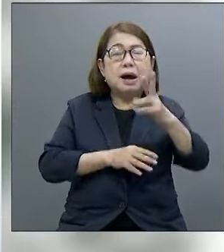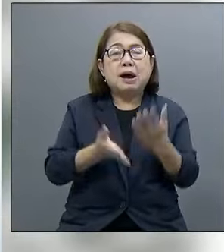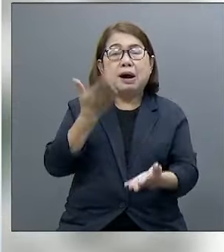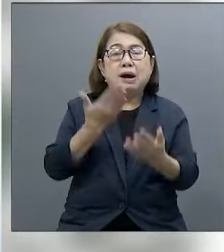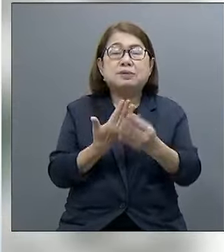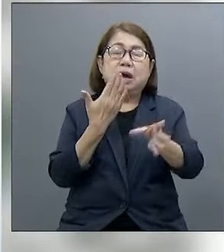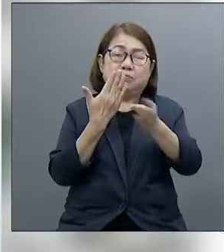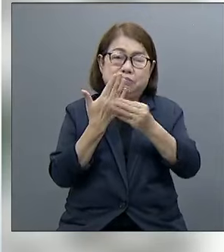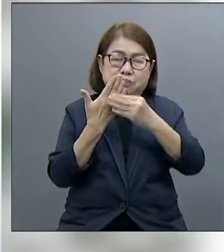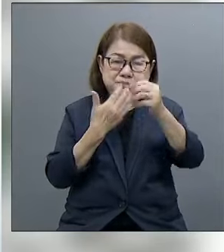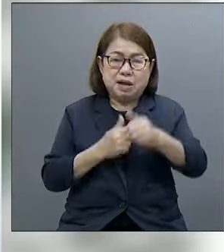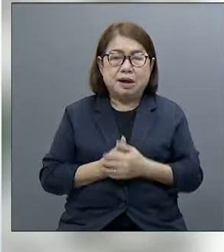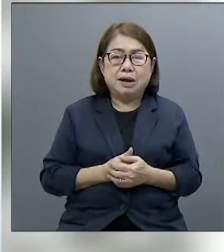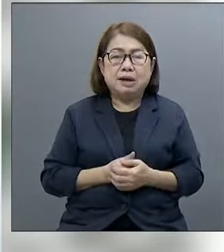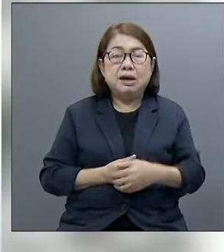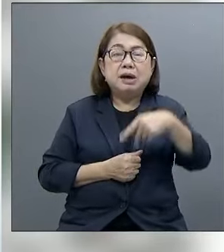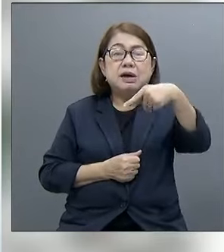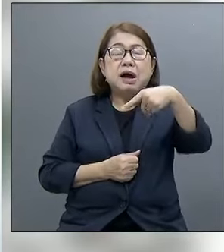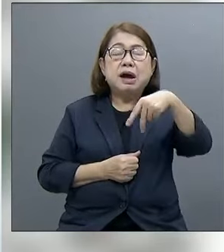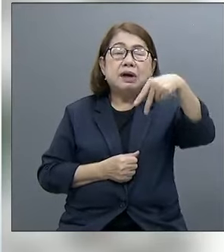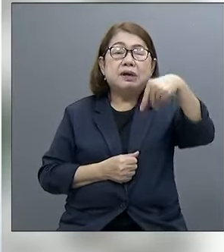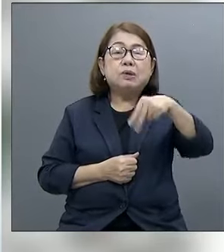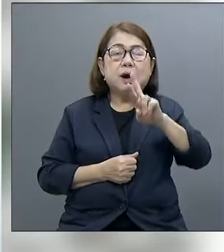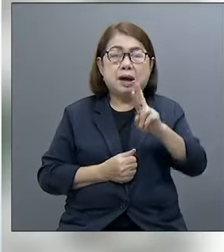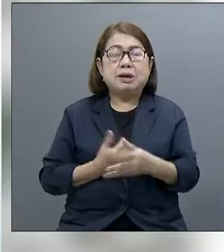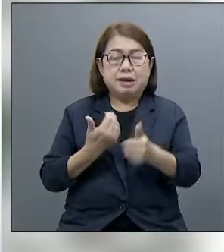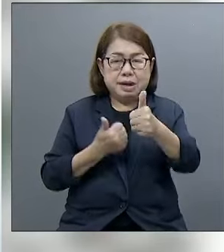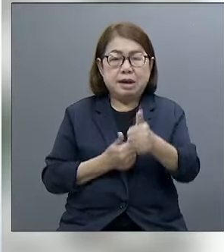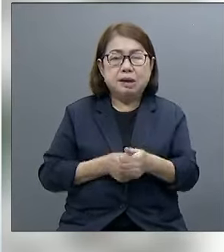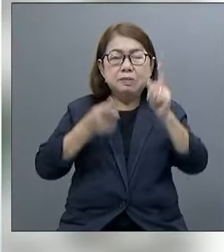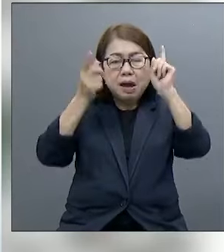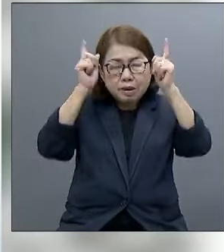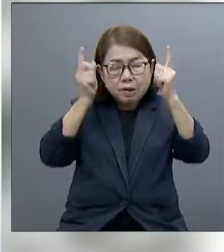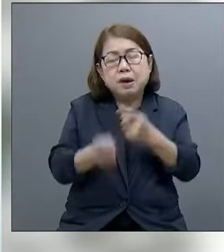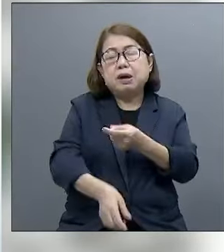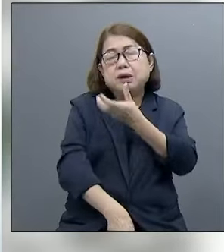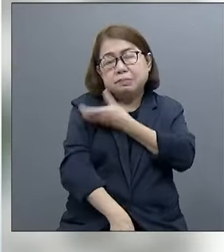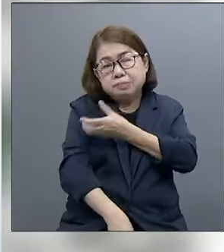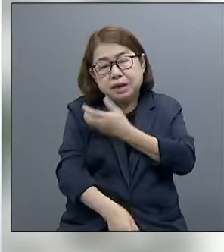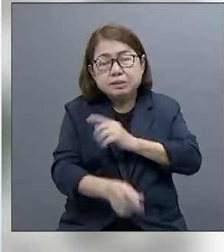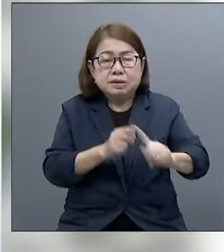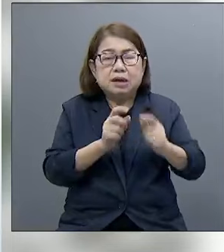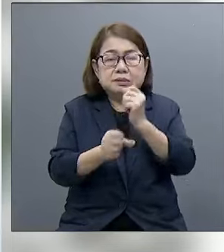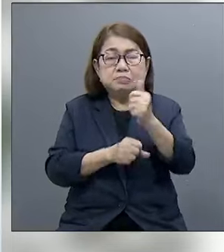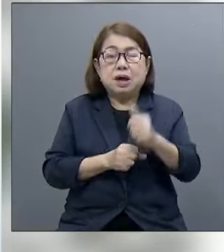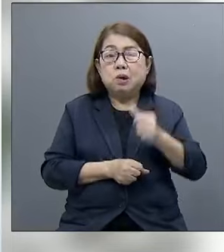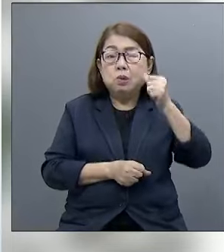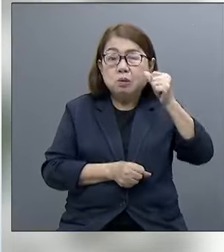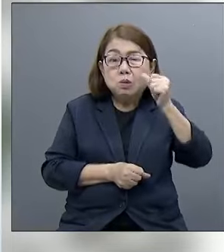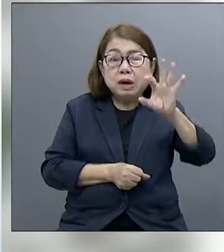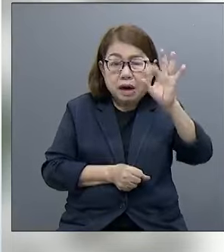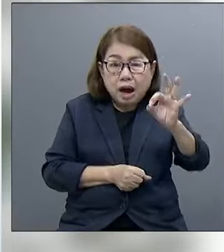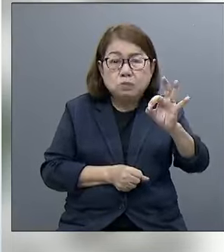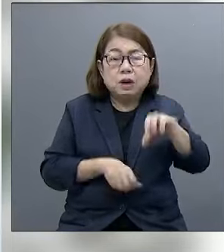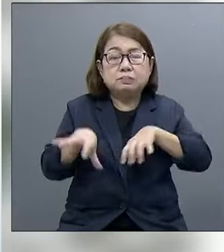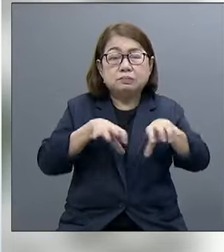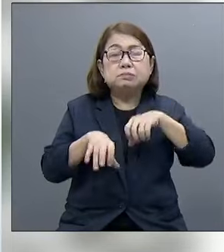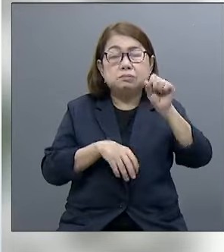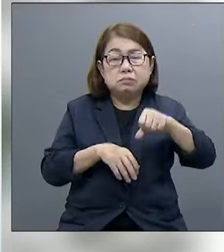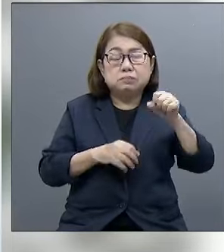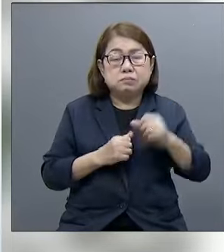ได้เนี่ยค่ะเป็นสแกน QR code ได้นะคะได้ทั้ง Android แล้วก็ iOS เลยค่ะ ซึ่งแน่นอน9วันในการจัดงานเกษตรแฟร์คุณผู้ช